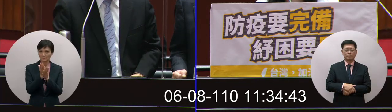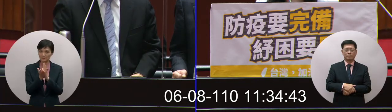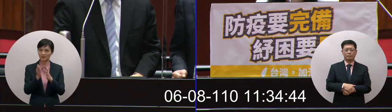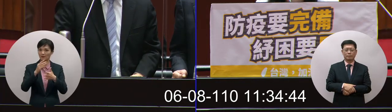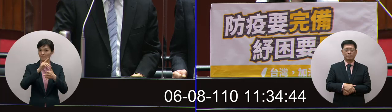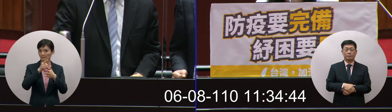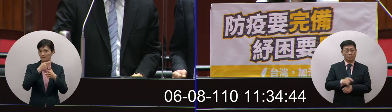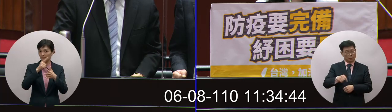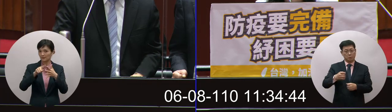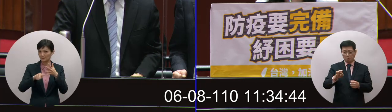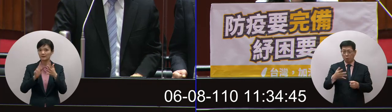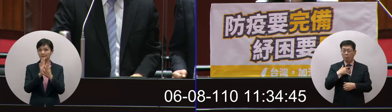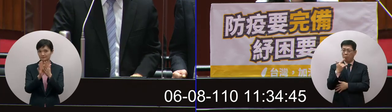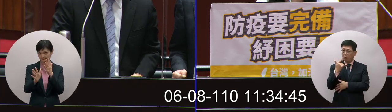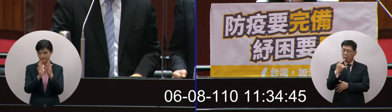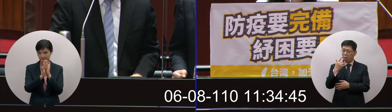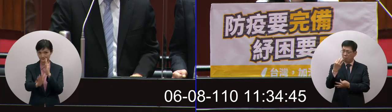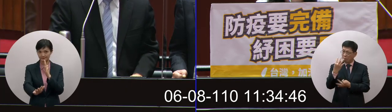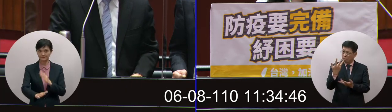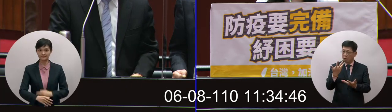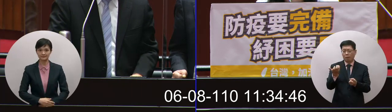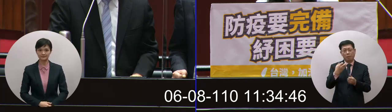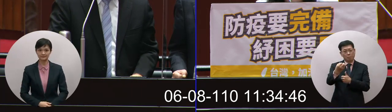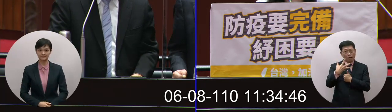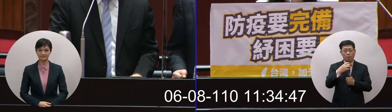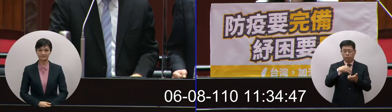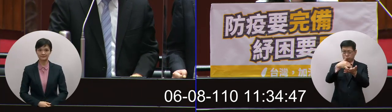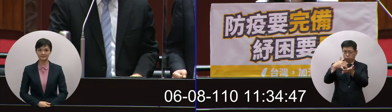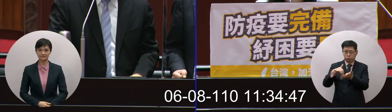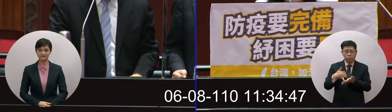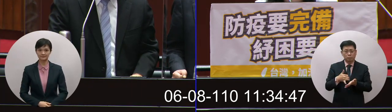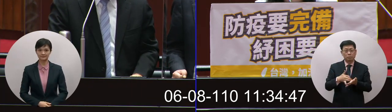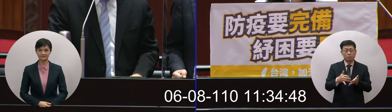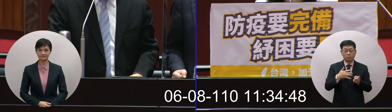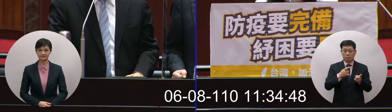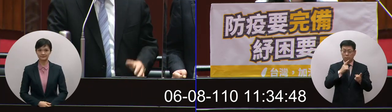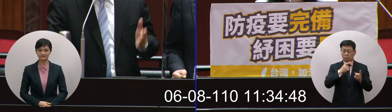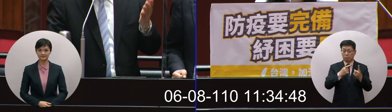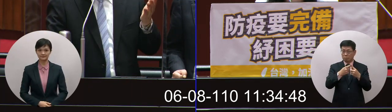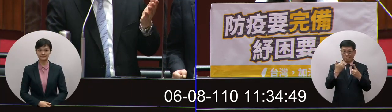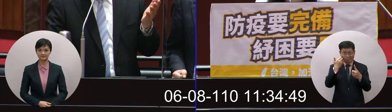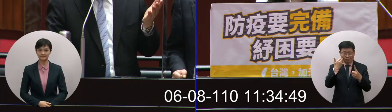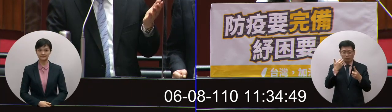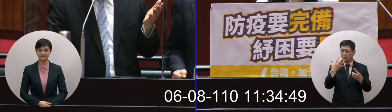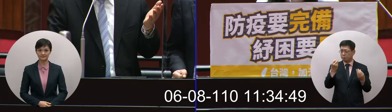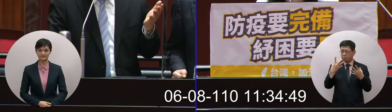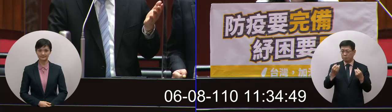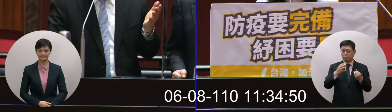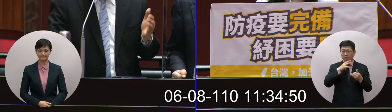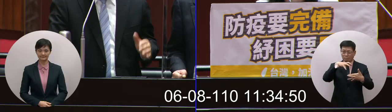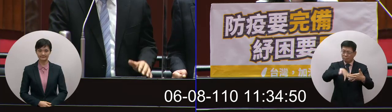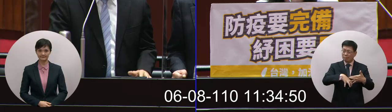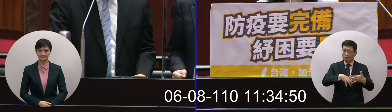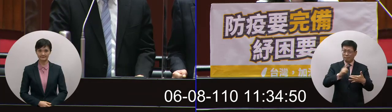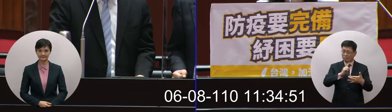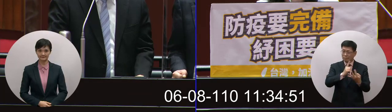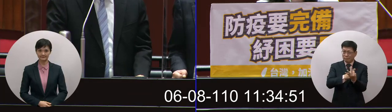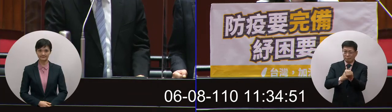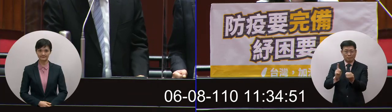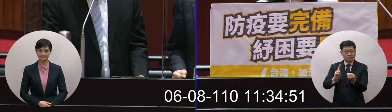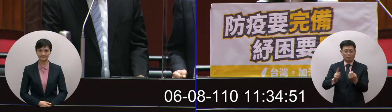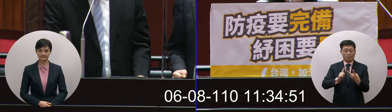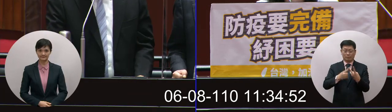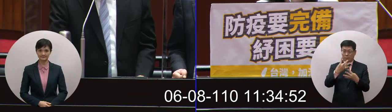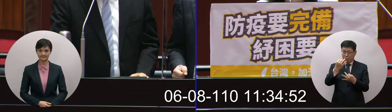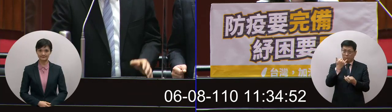序？ 这部分为什么时候清楚？因为我们刚才其实有听到要来盘点，要来做框列相对应的人员，但是并不清楚框列的内容到底含了哪些，以及说